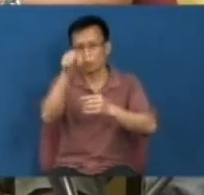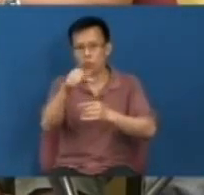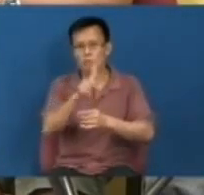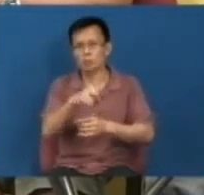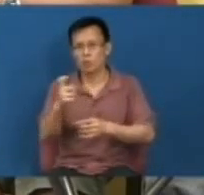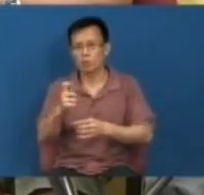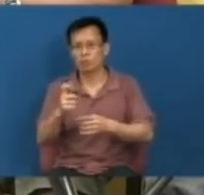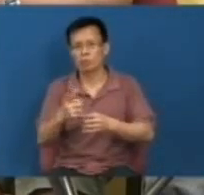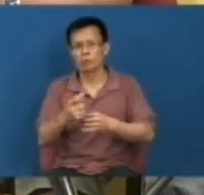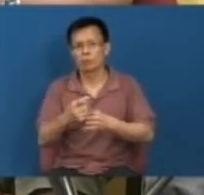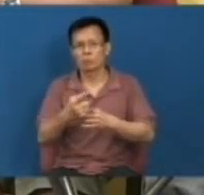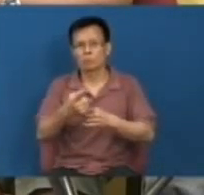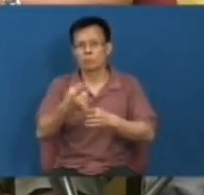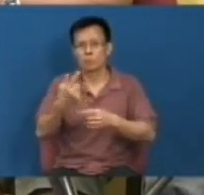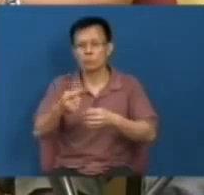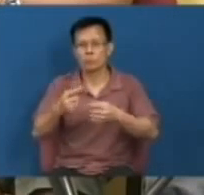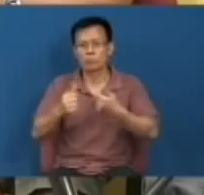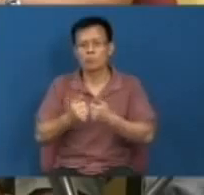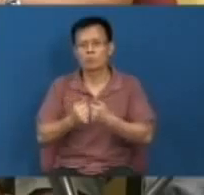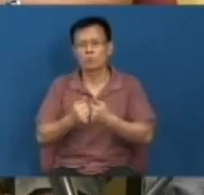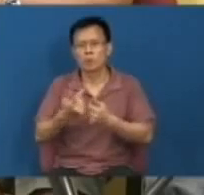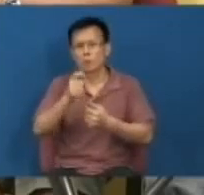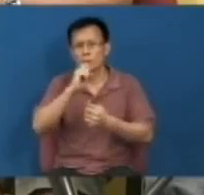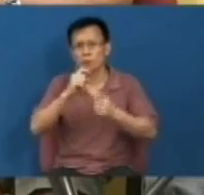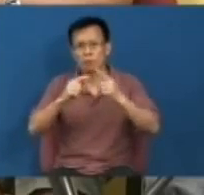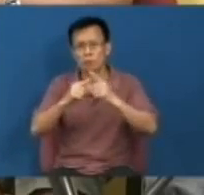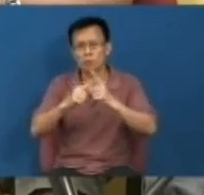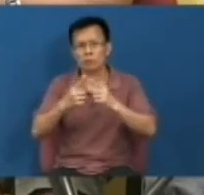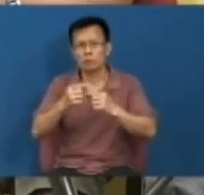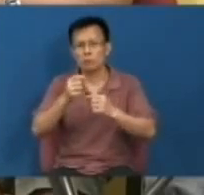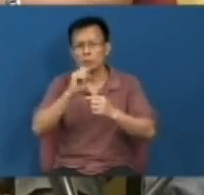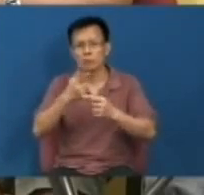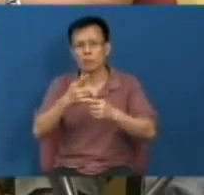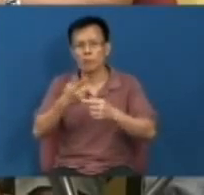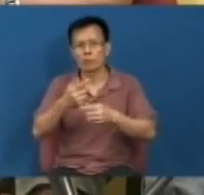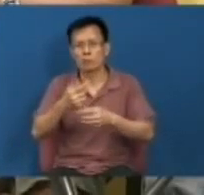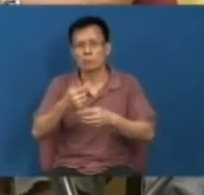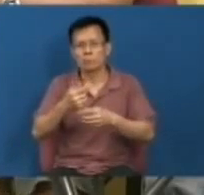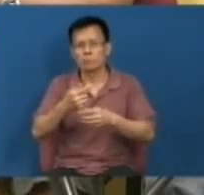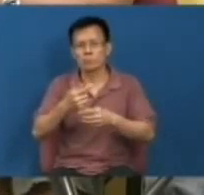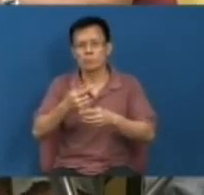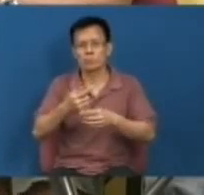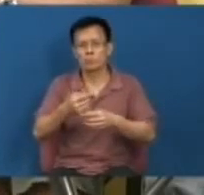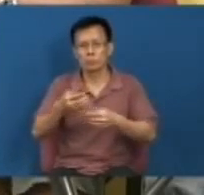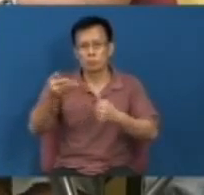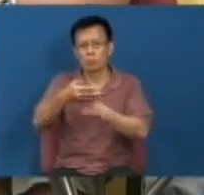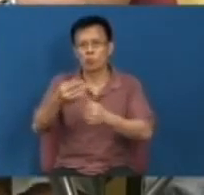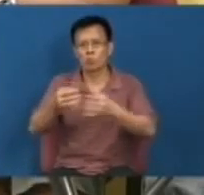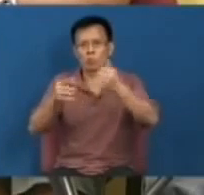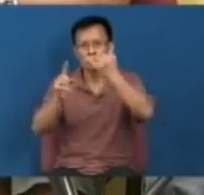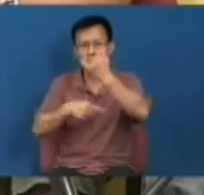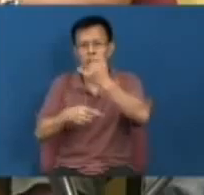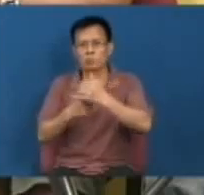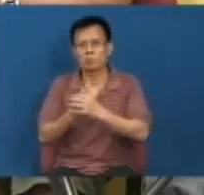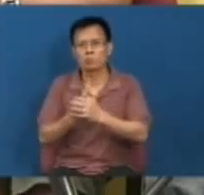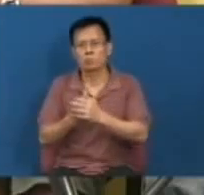時登記到嘅，咁佢拆封信係點拆咧？佢話佔有人，即係我個女啦，佔用人啊，就要賠60000蚊，就 嗌佔